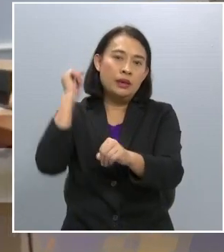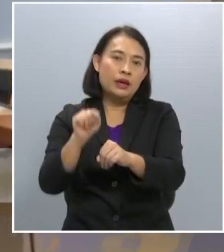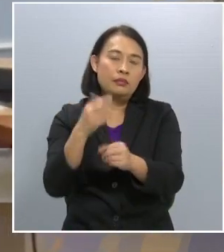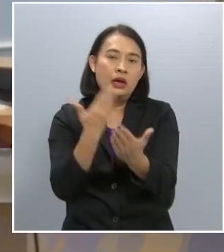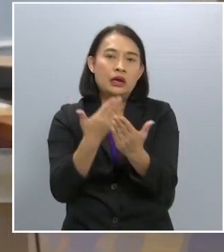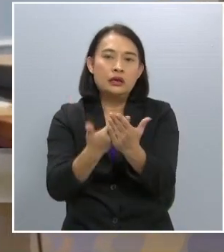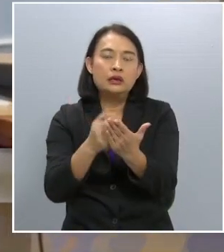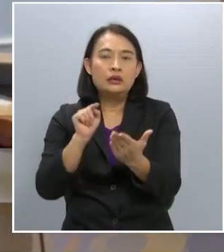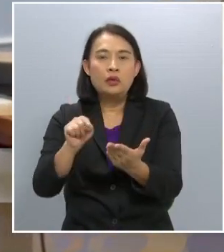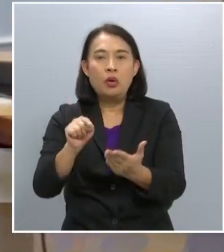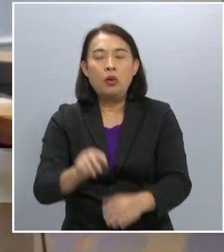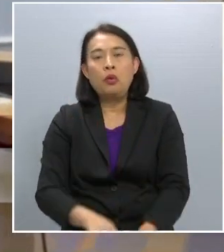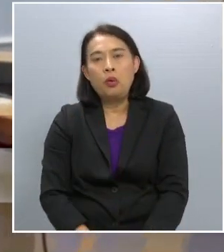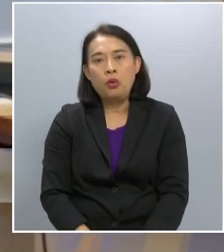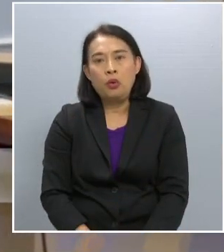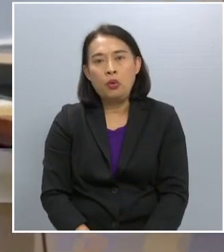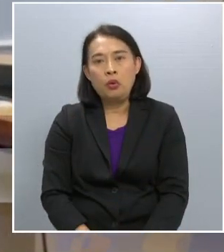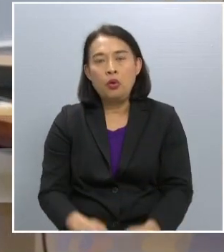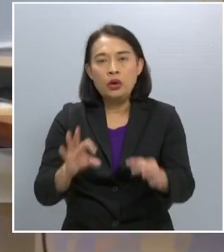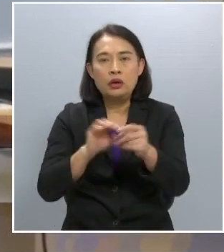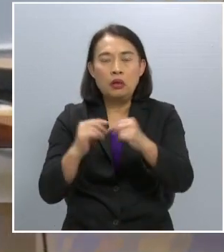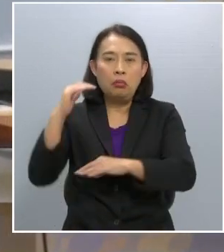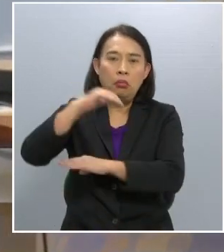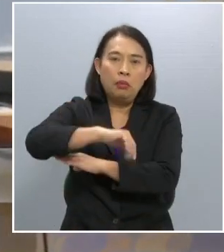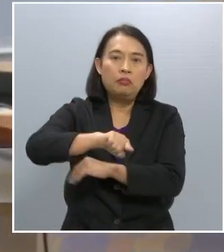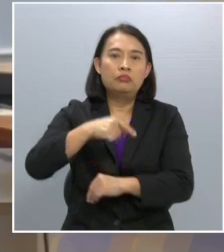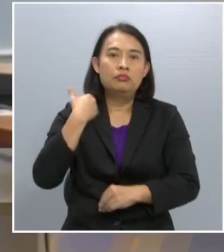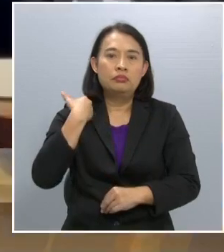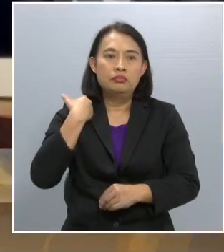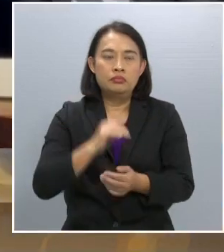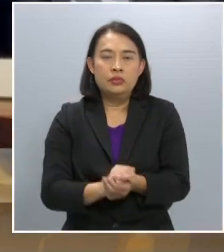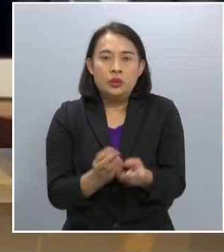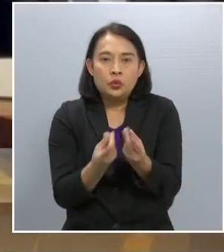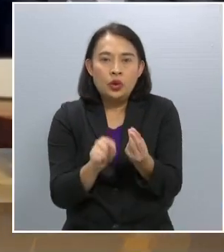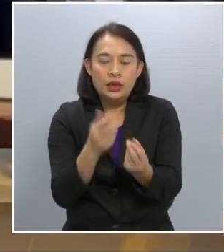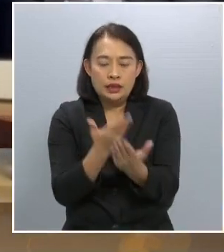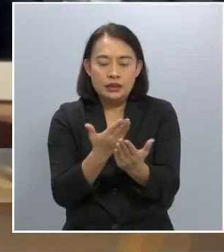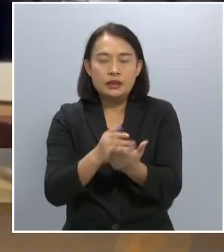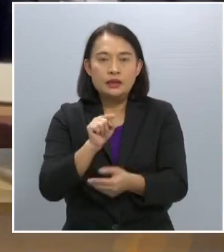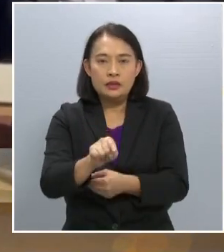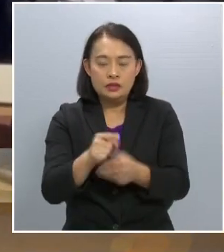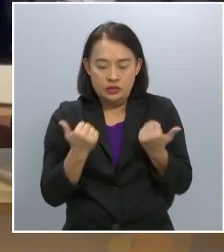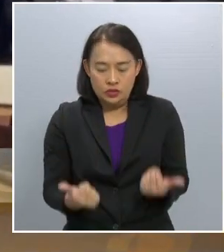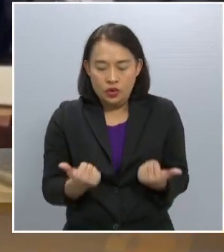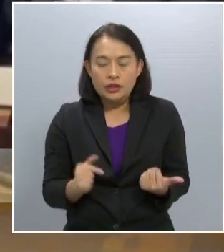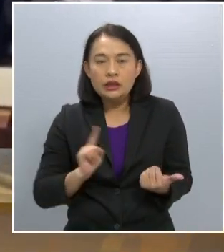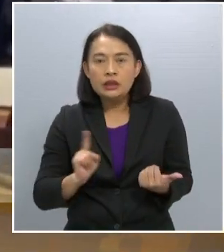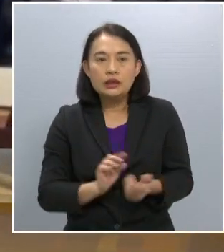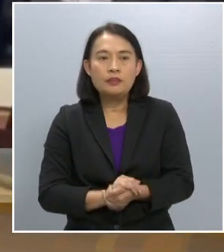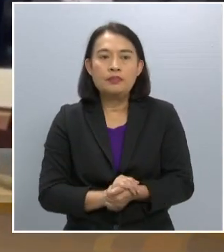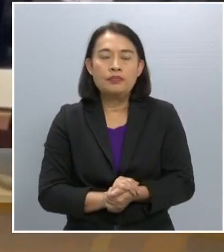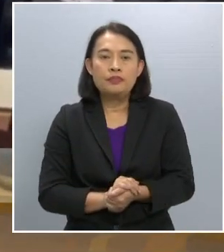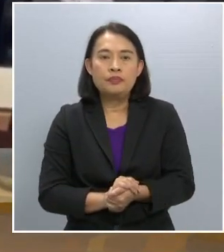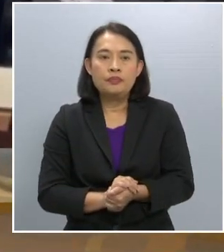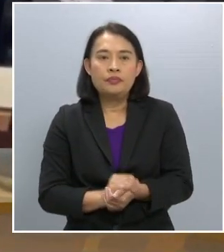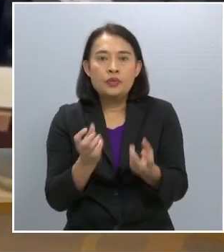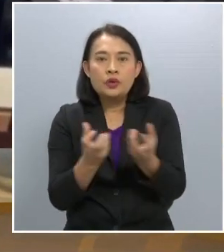มากจริงๆก็เป็นไปตามคาดการณ์แต่ว่ามันน่าสนใจที่ตัวเลขเงินเฟ้อล่าสุดเงินเฟ้อนี่เราก็แปลกันว่าราคา